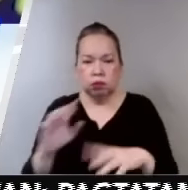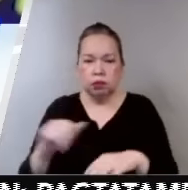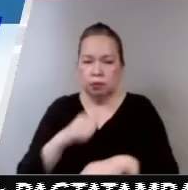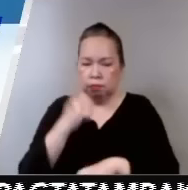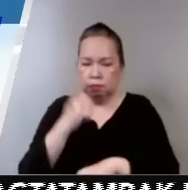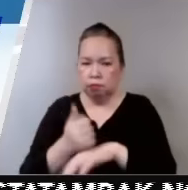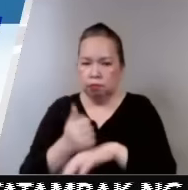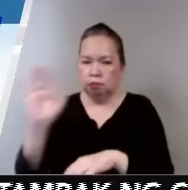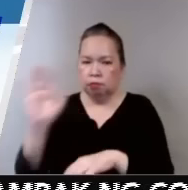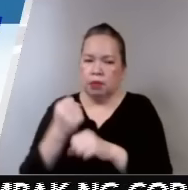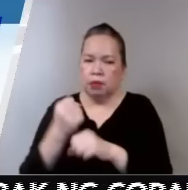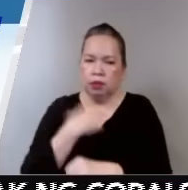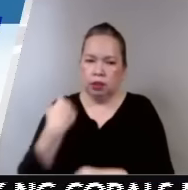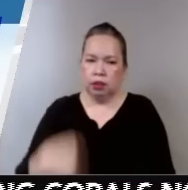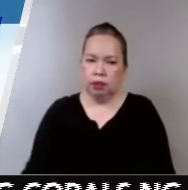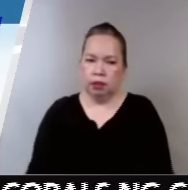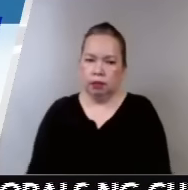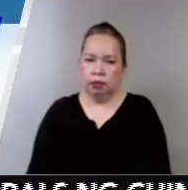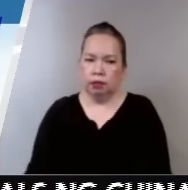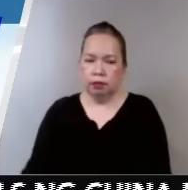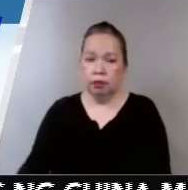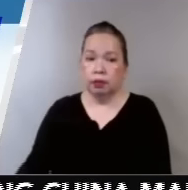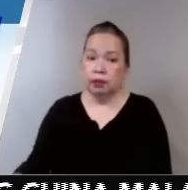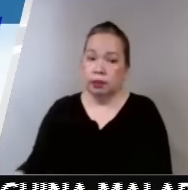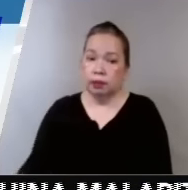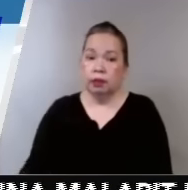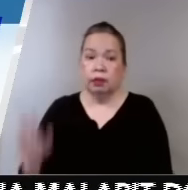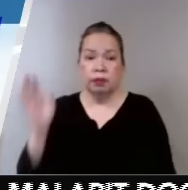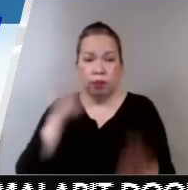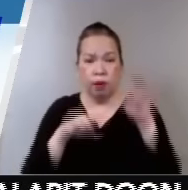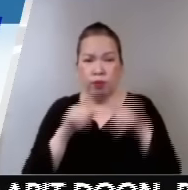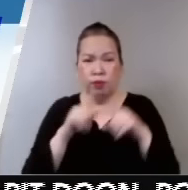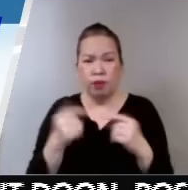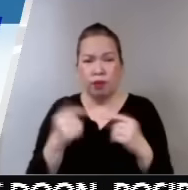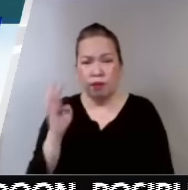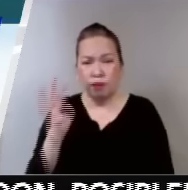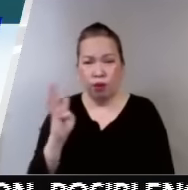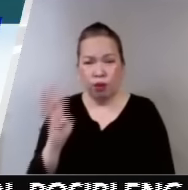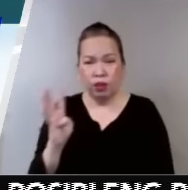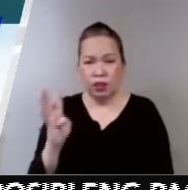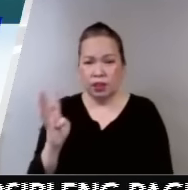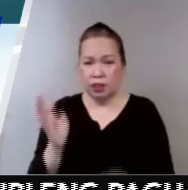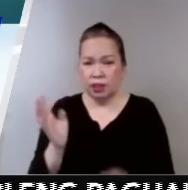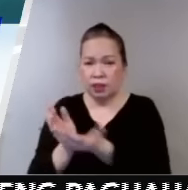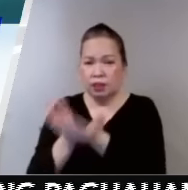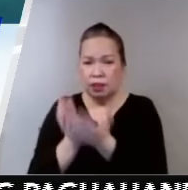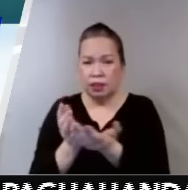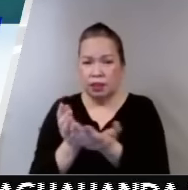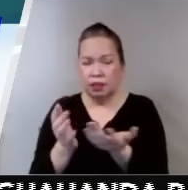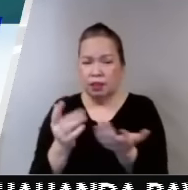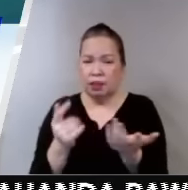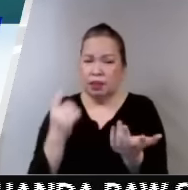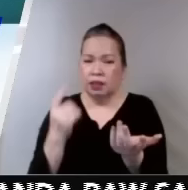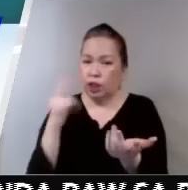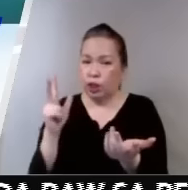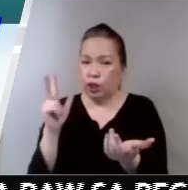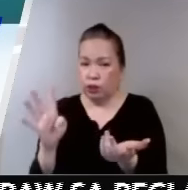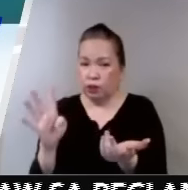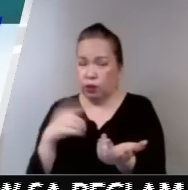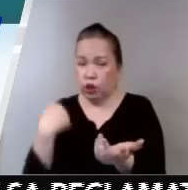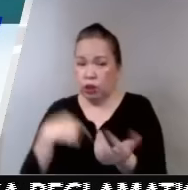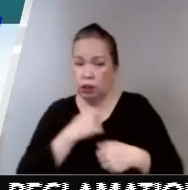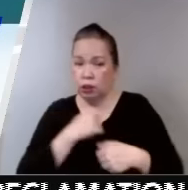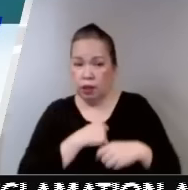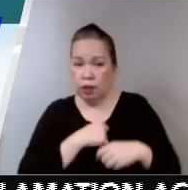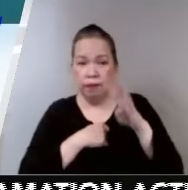nila. Ang problema, sobrang dami na ng barko ng China sa Escoda Shoal. 34 na Chinese militia, 4 na Chinese